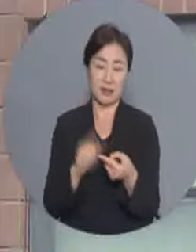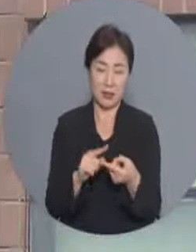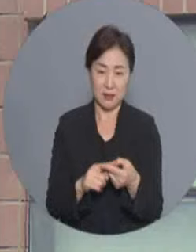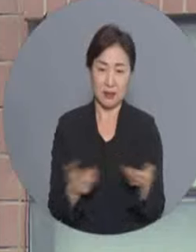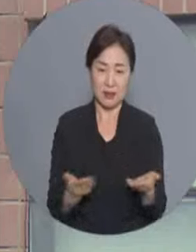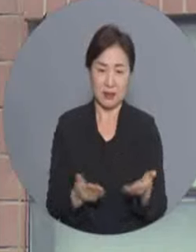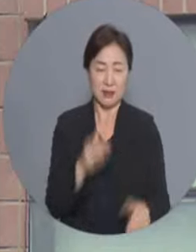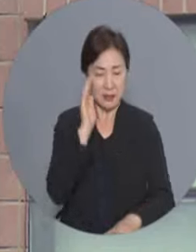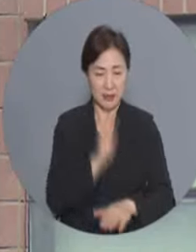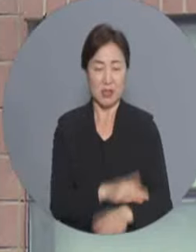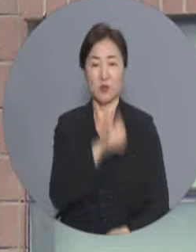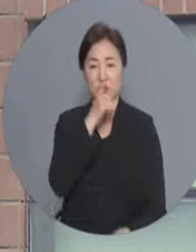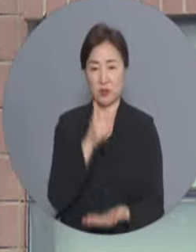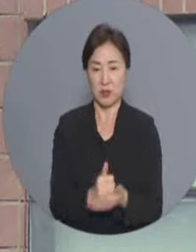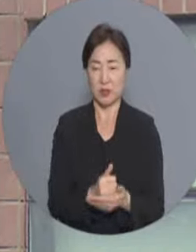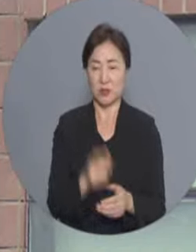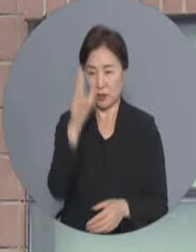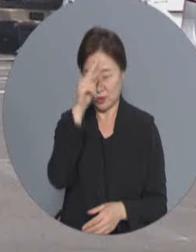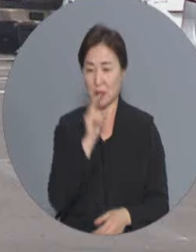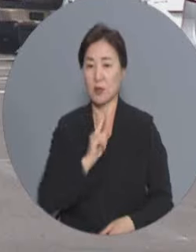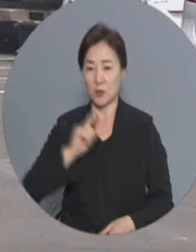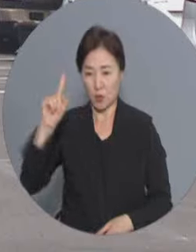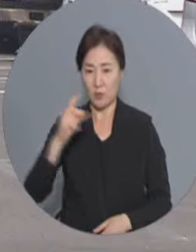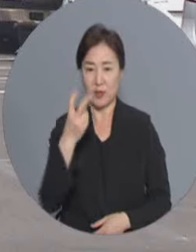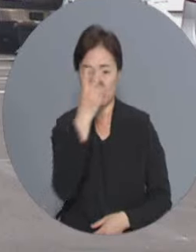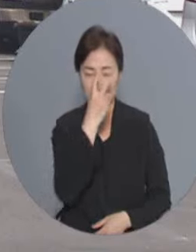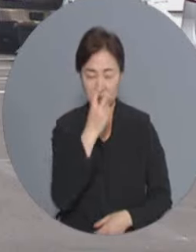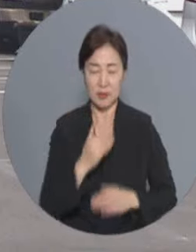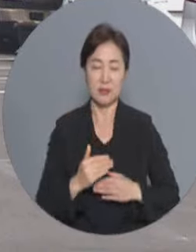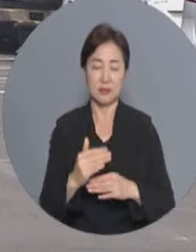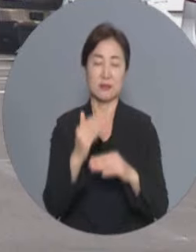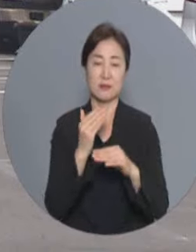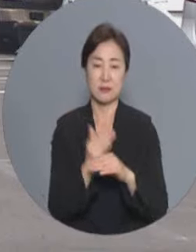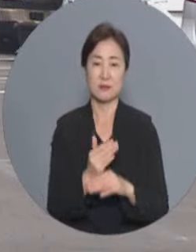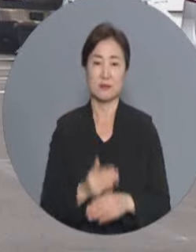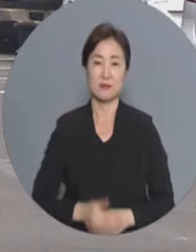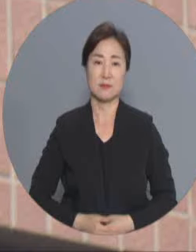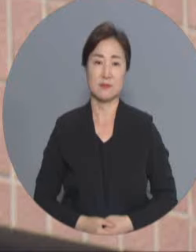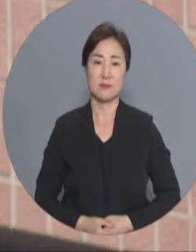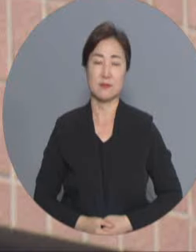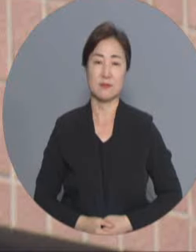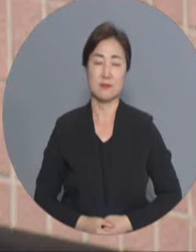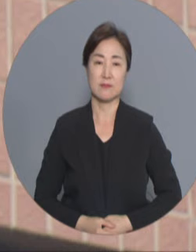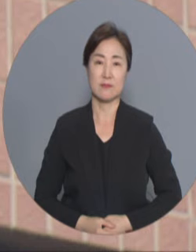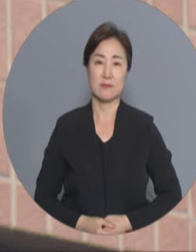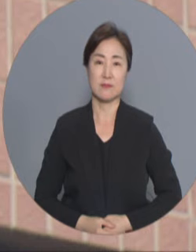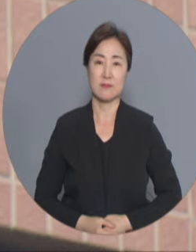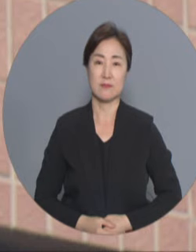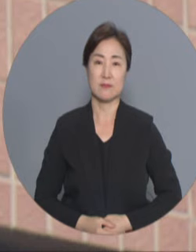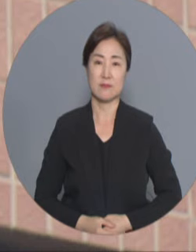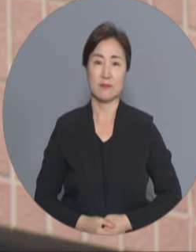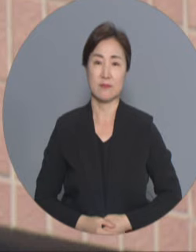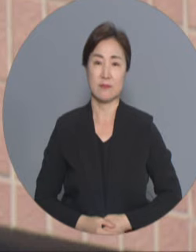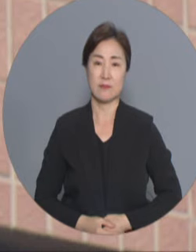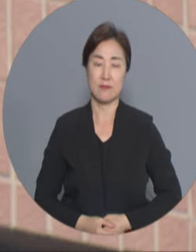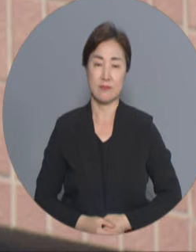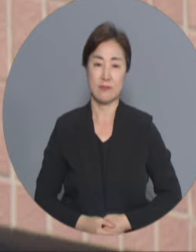업무상 배임 혐의로 고발장이 접수돼 경찰이 사실관계 파악에 나섰습니다. MBC 뉴스 김단비입니다.